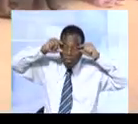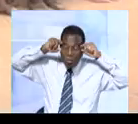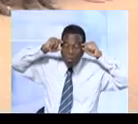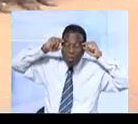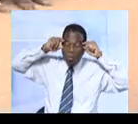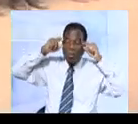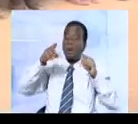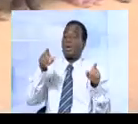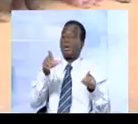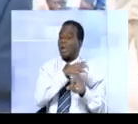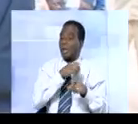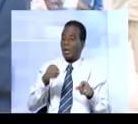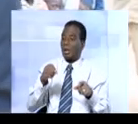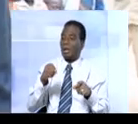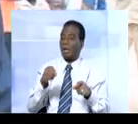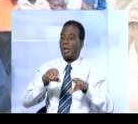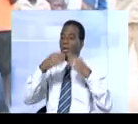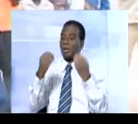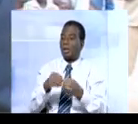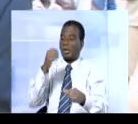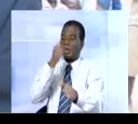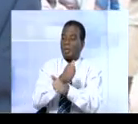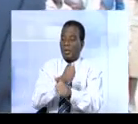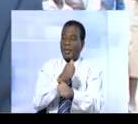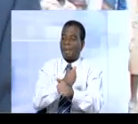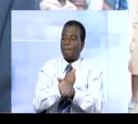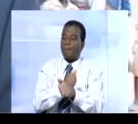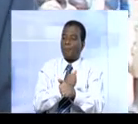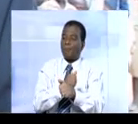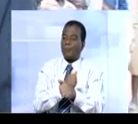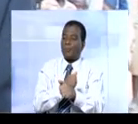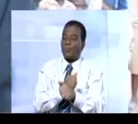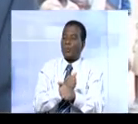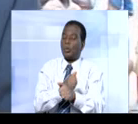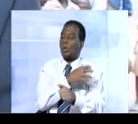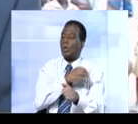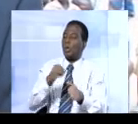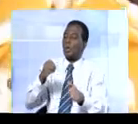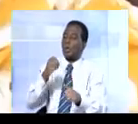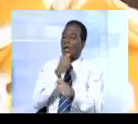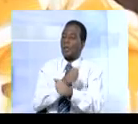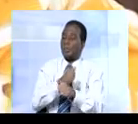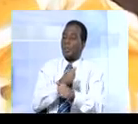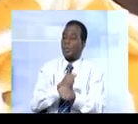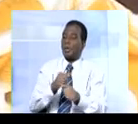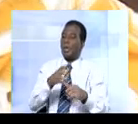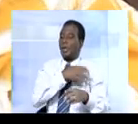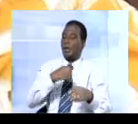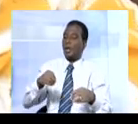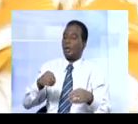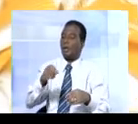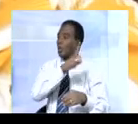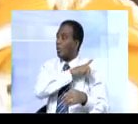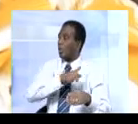Dans le même élan d'humanisme, le club Lyon Abidjan Sterlitz, Abidjan Horizon, Abidjan Prestige et le